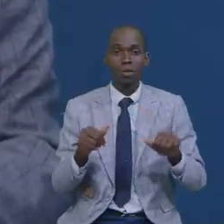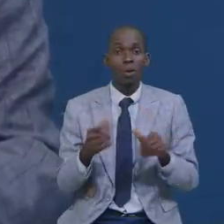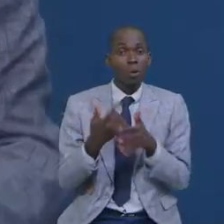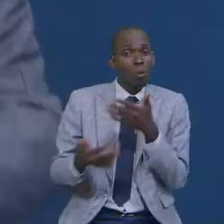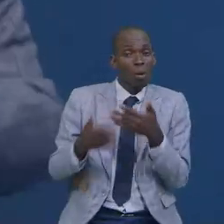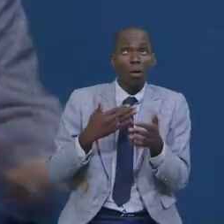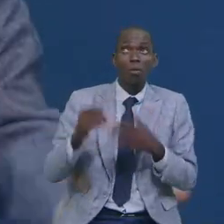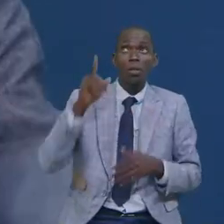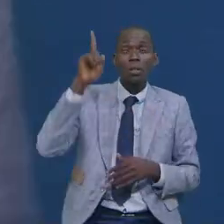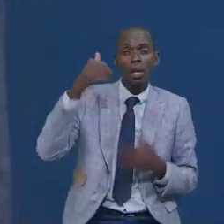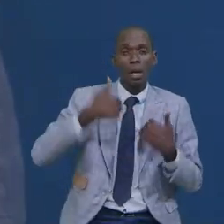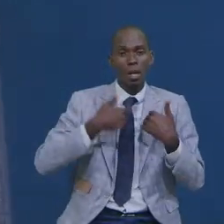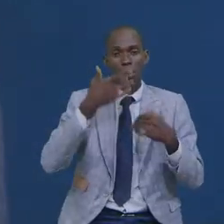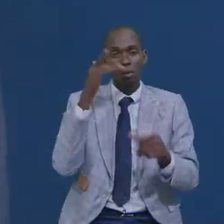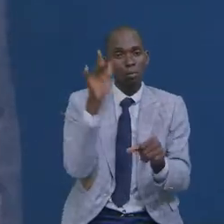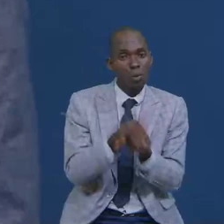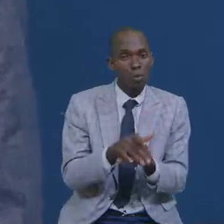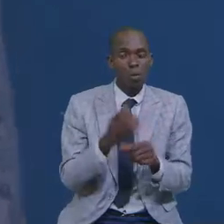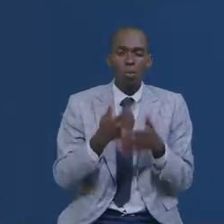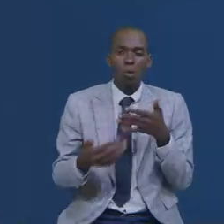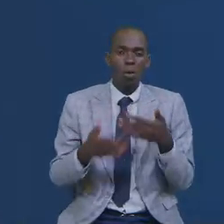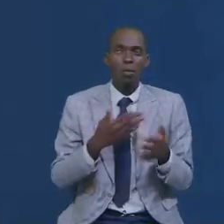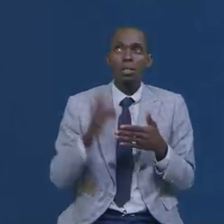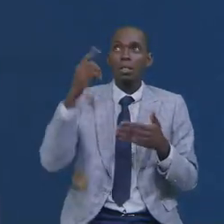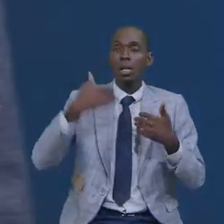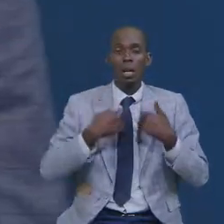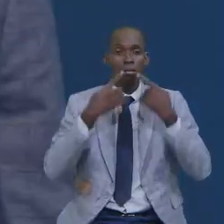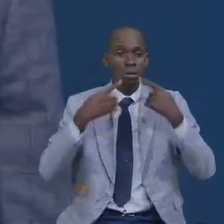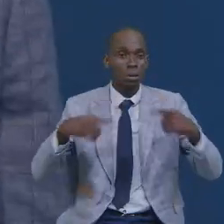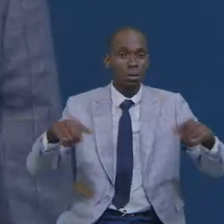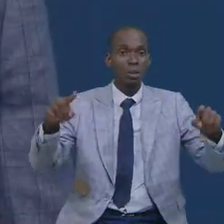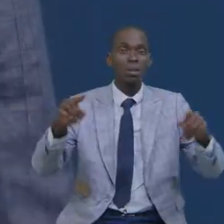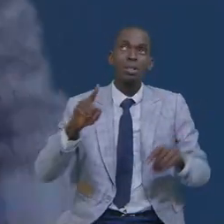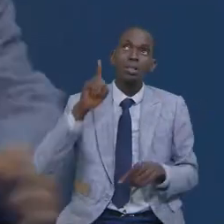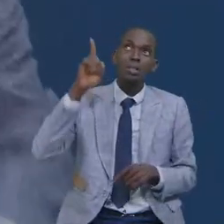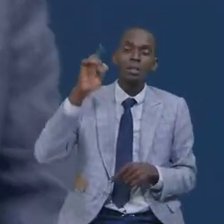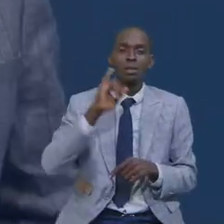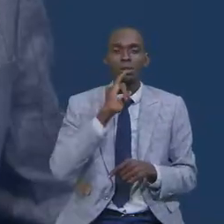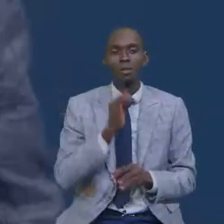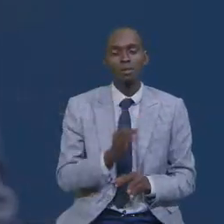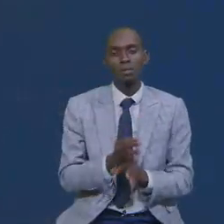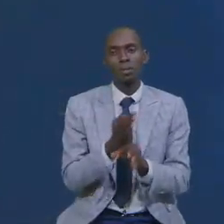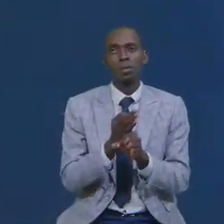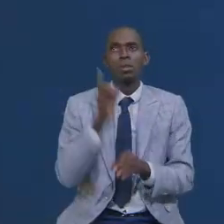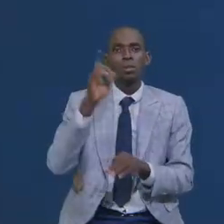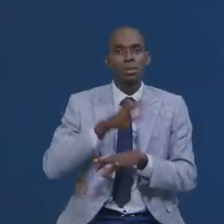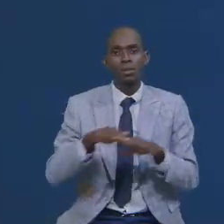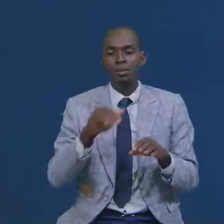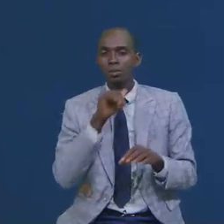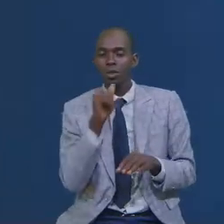peu importe ce qu'il a promis quel que soit ce qu'il a déclaré il est fidèle